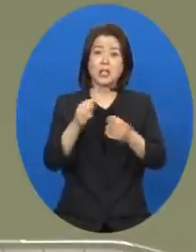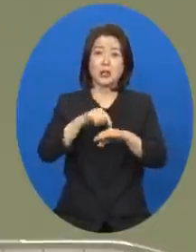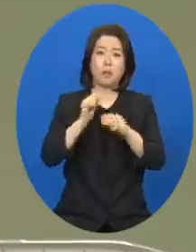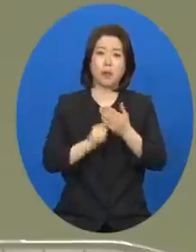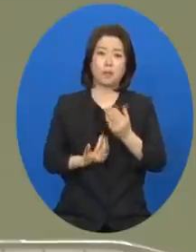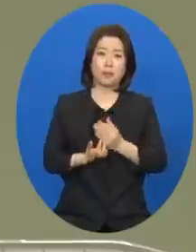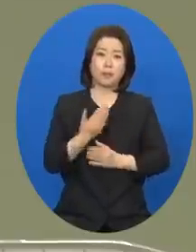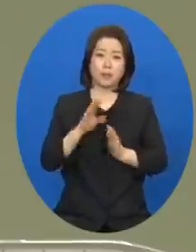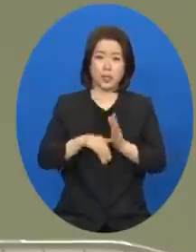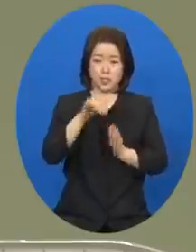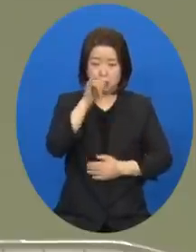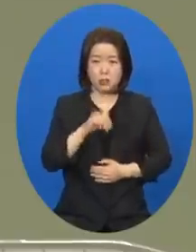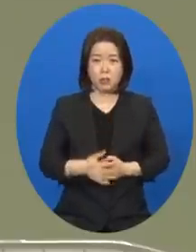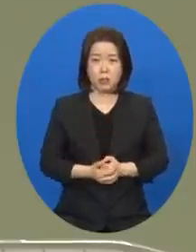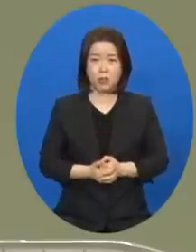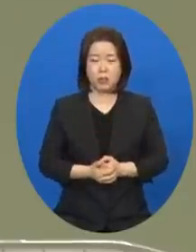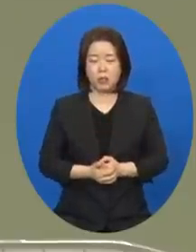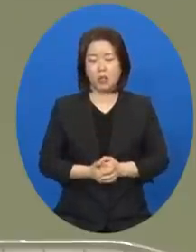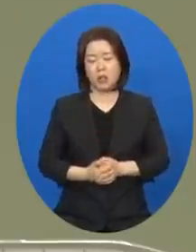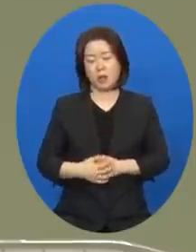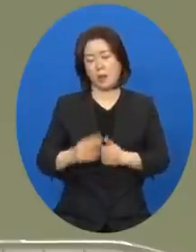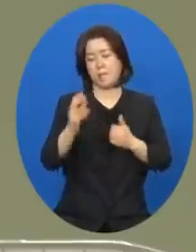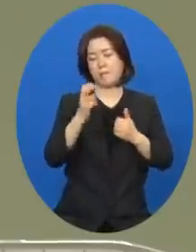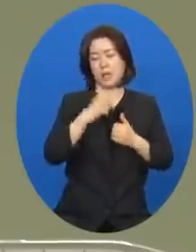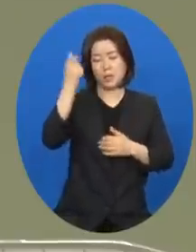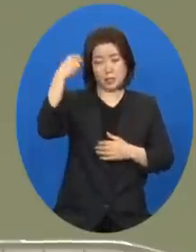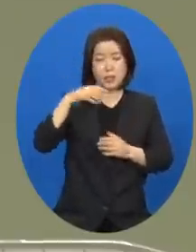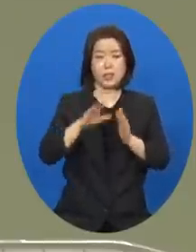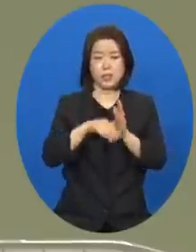때도 있어요. 배신감을 느낄 때도 있고